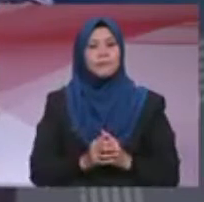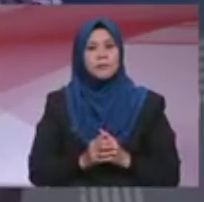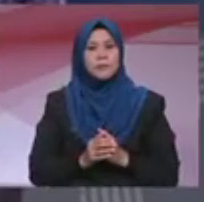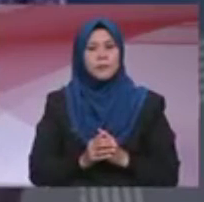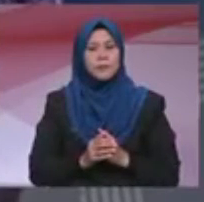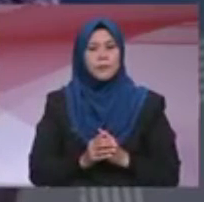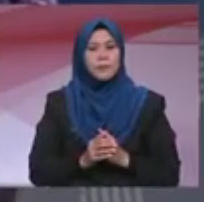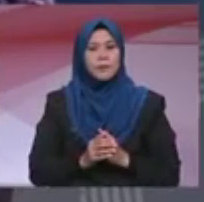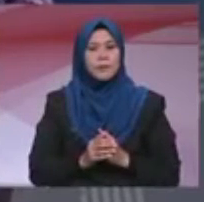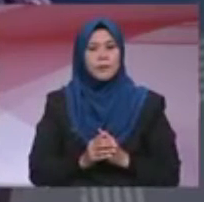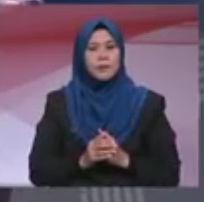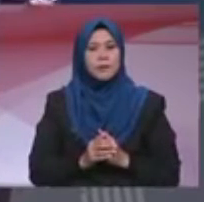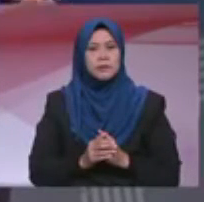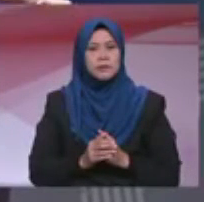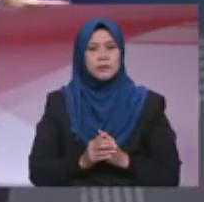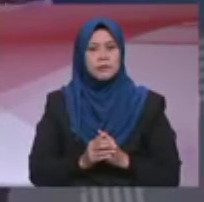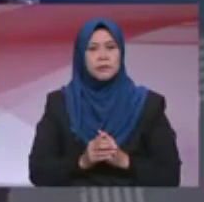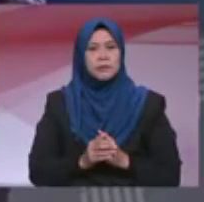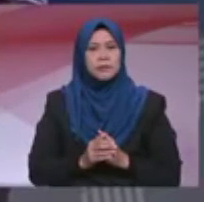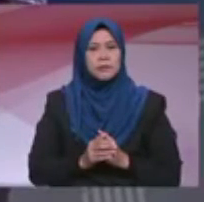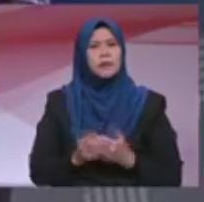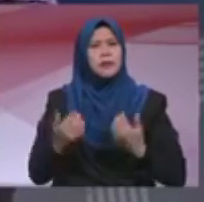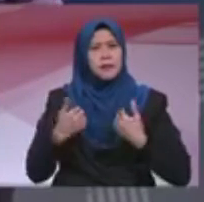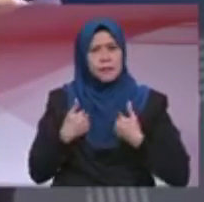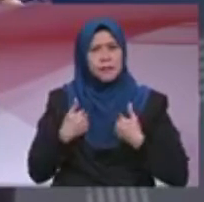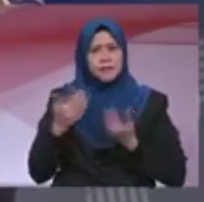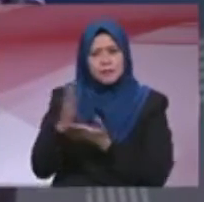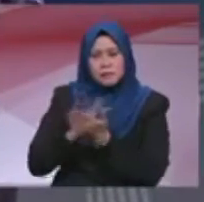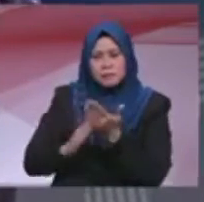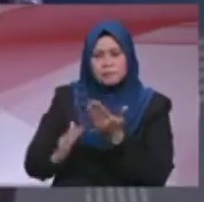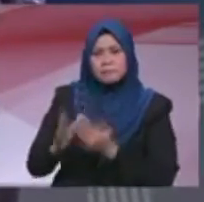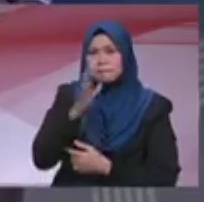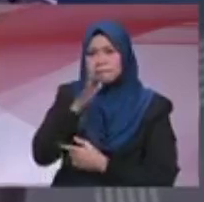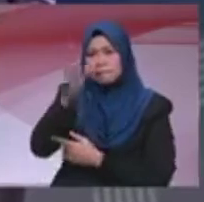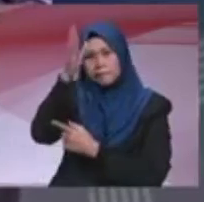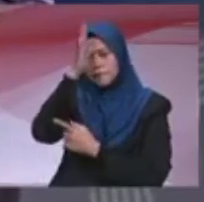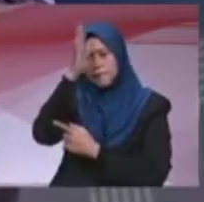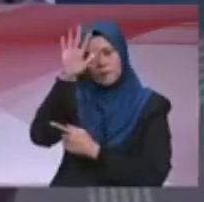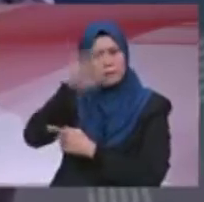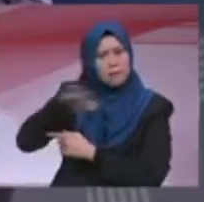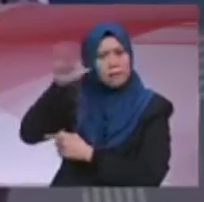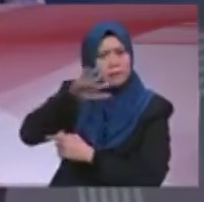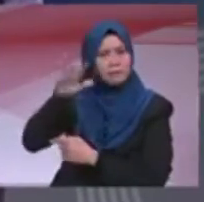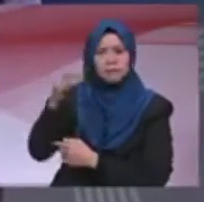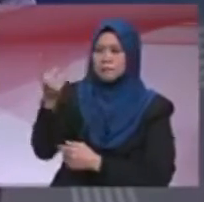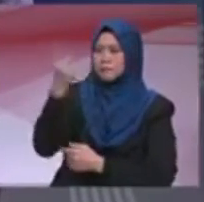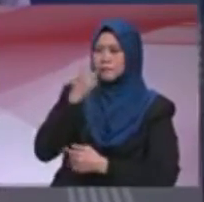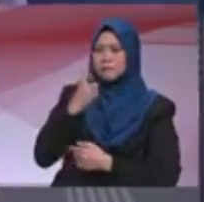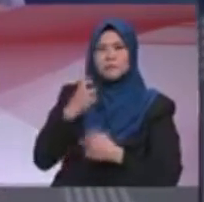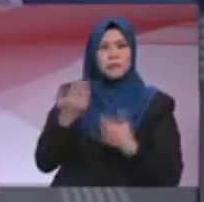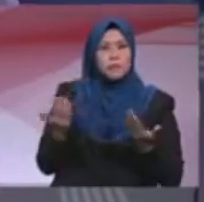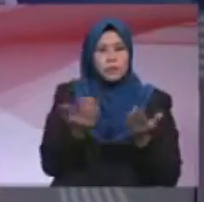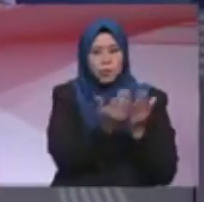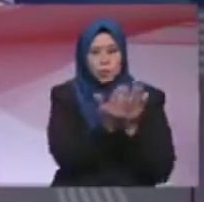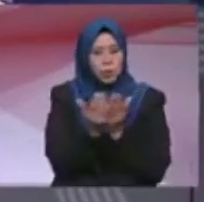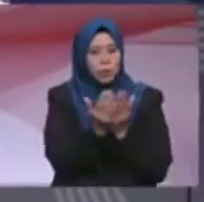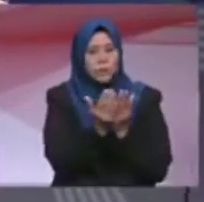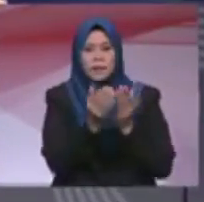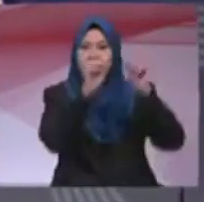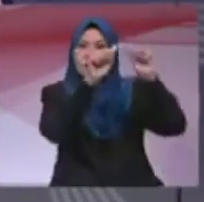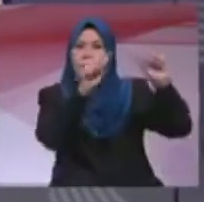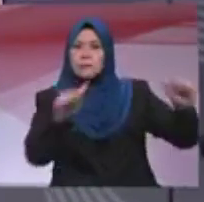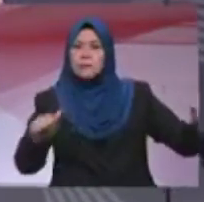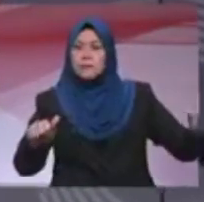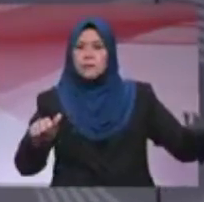Bagaimana pula ada kita terima pertanyaan daripada ibu bapa untuk murid-murid yang bersekolah di sekolah